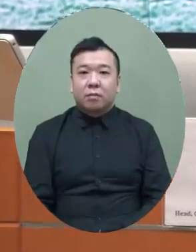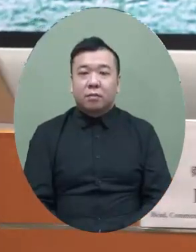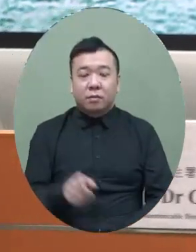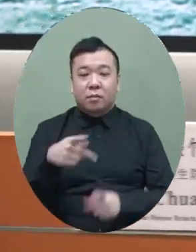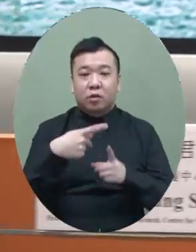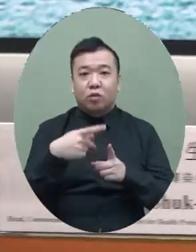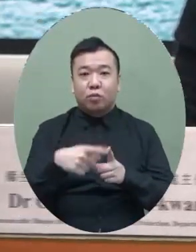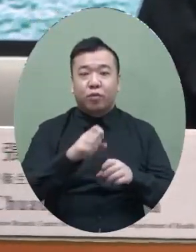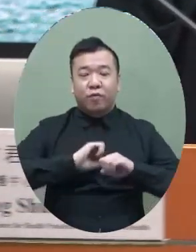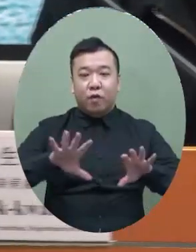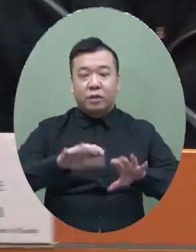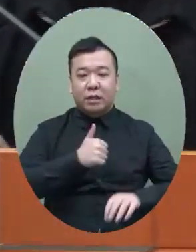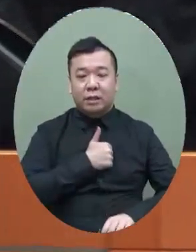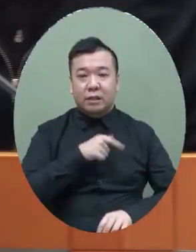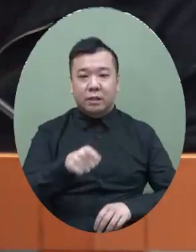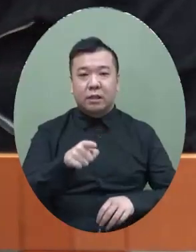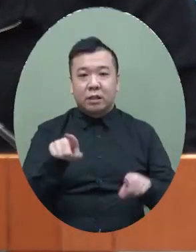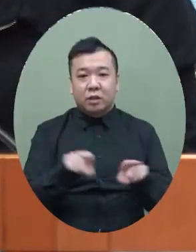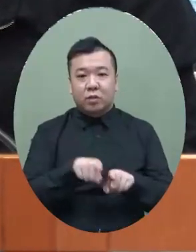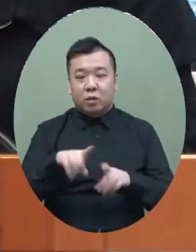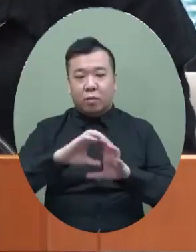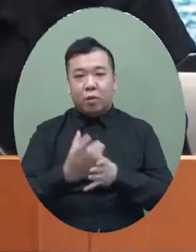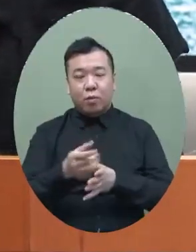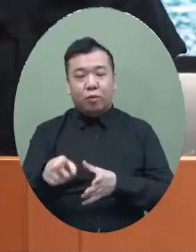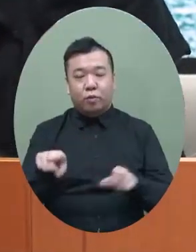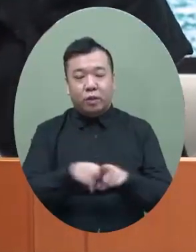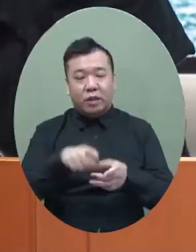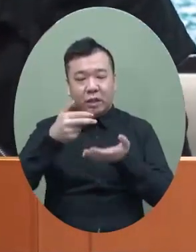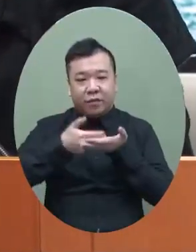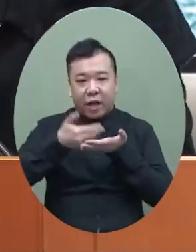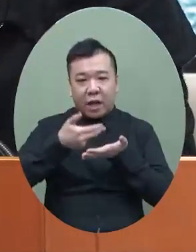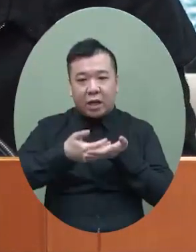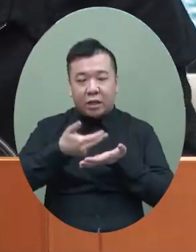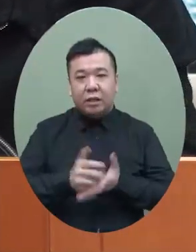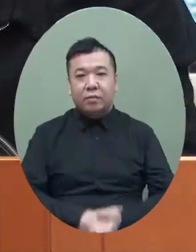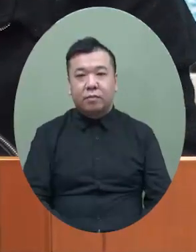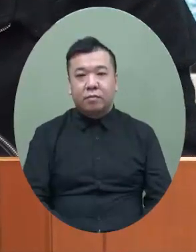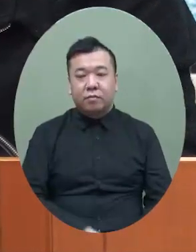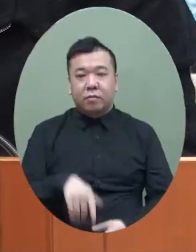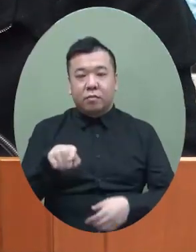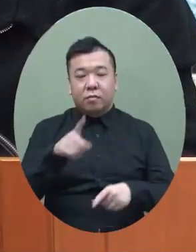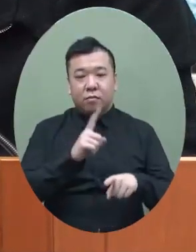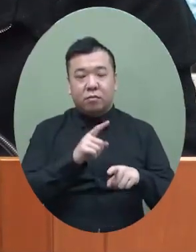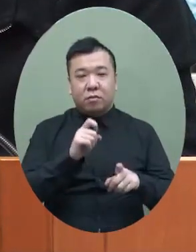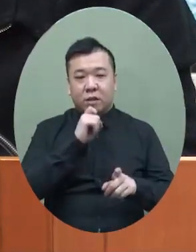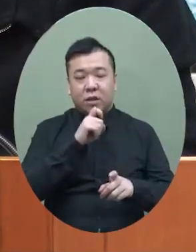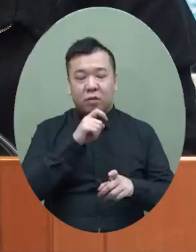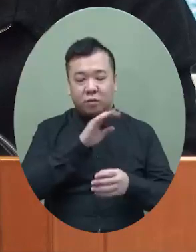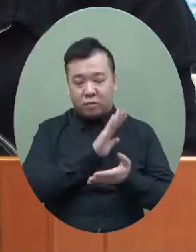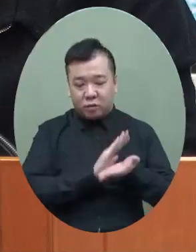射師呢，本身他就是跟同一個部門的同事吃飯的， 咁我哋本身就都有一系列